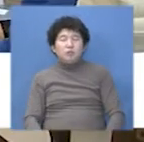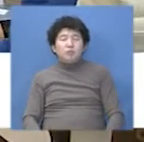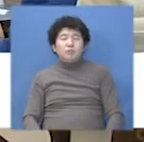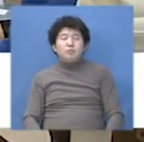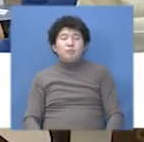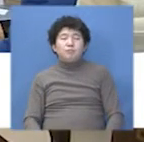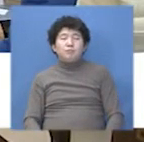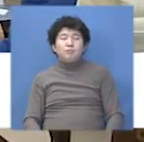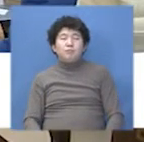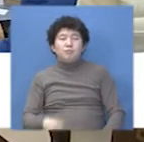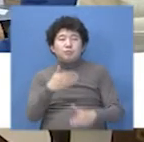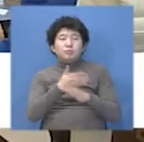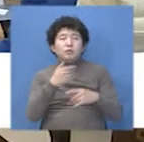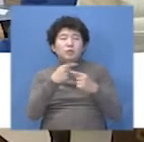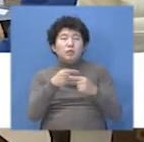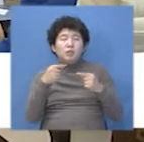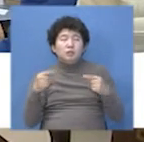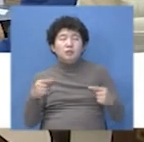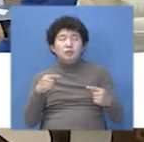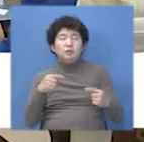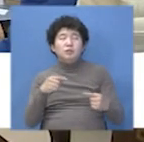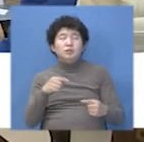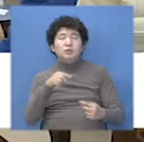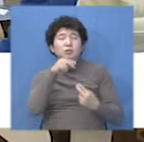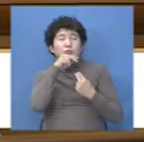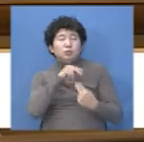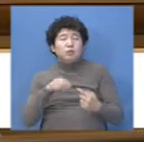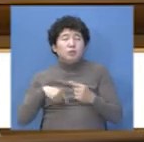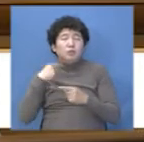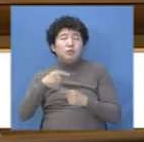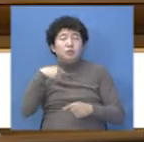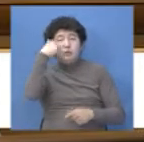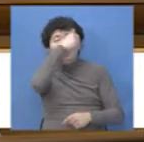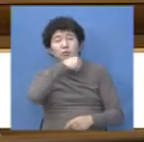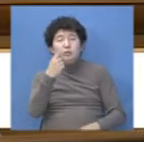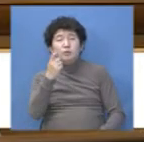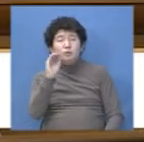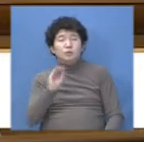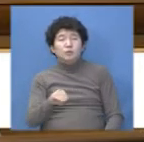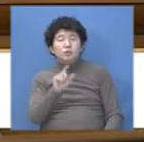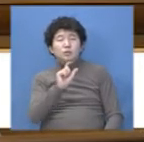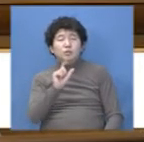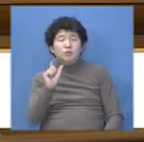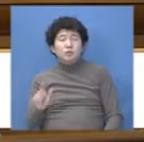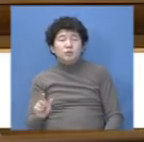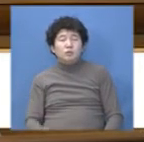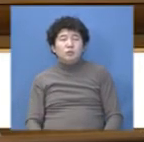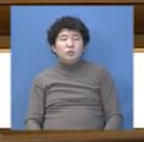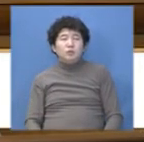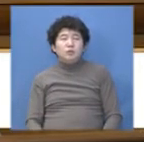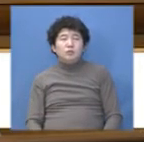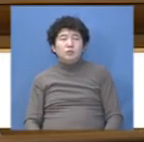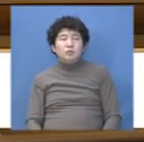С помощью различных мер в сфере труда в следующем году нам необходимо трудоустроить 100 тысяч человек.